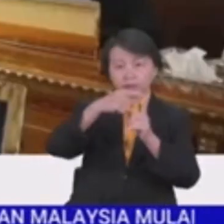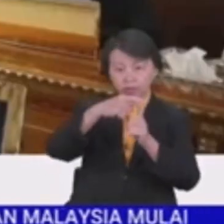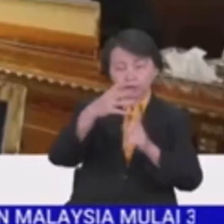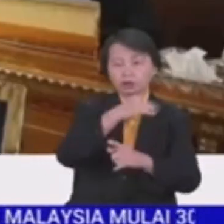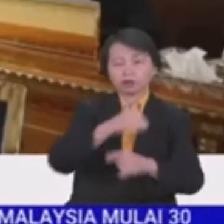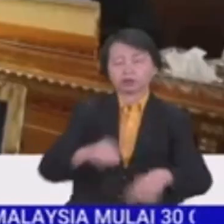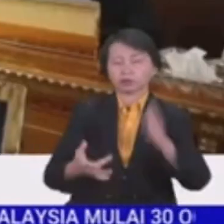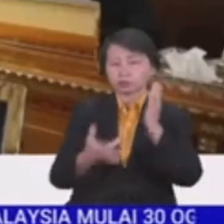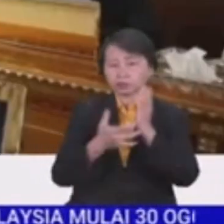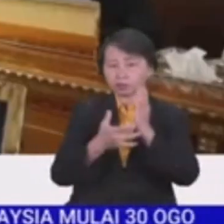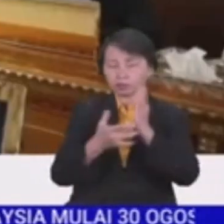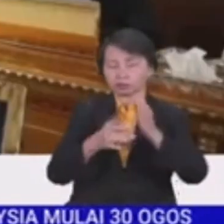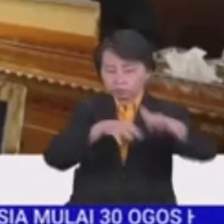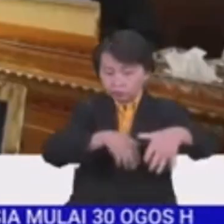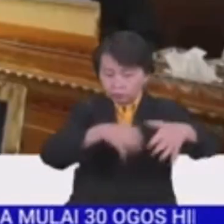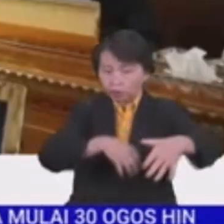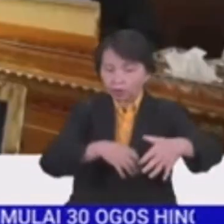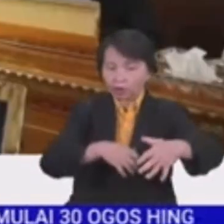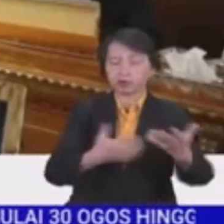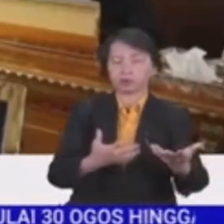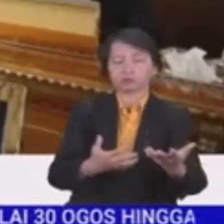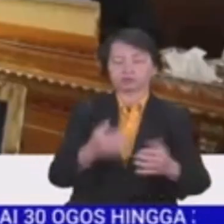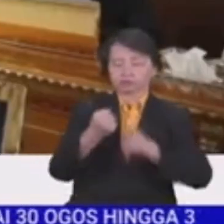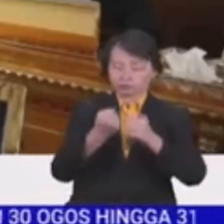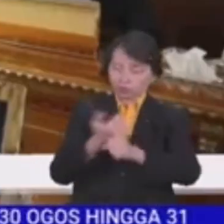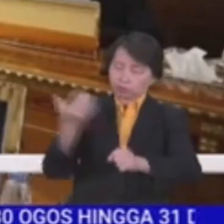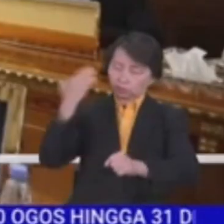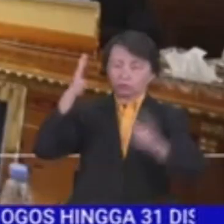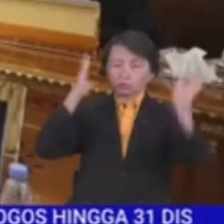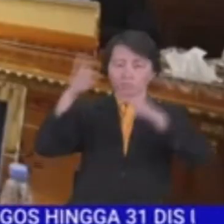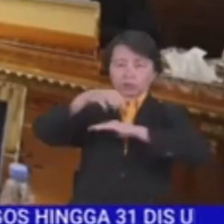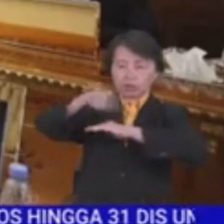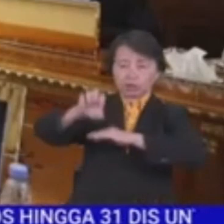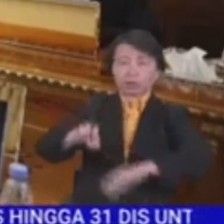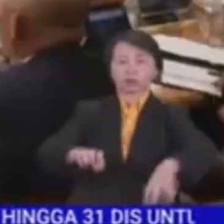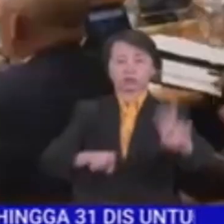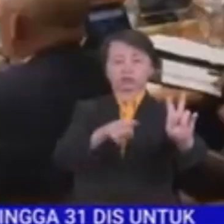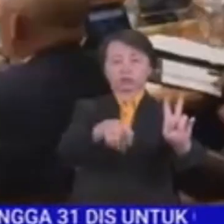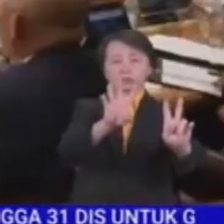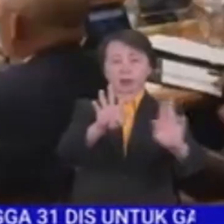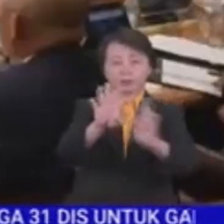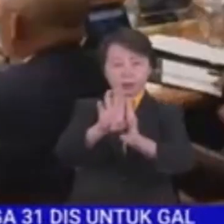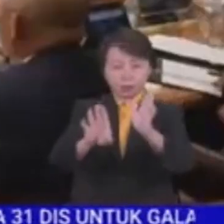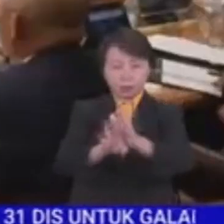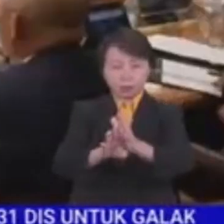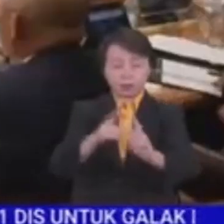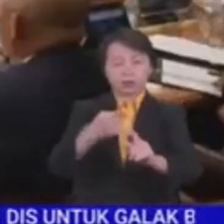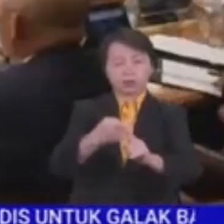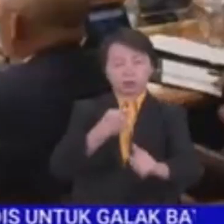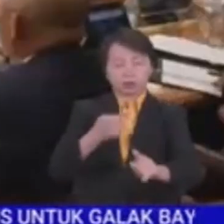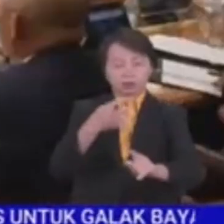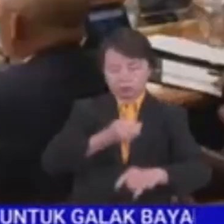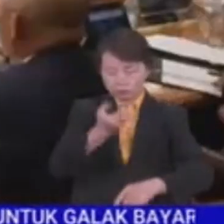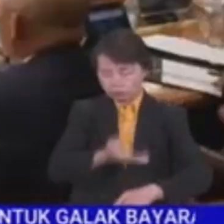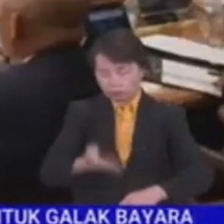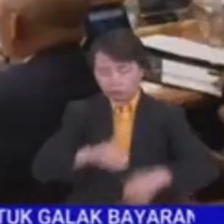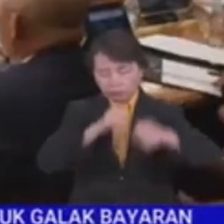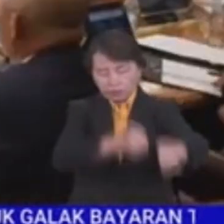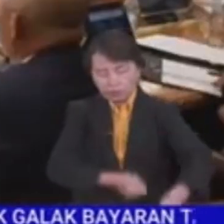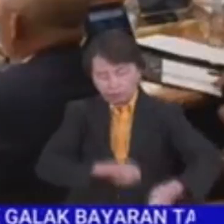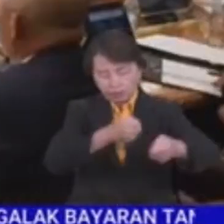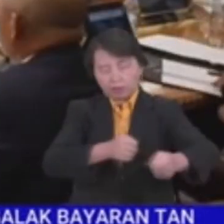serta teknologi pertanian tahun lalu beli Xiaomi Expo 2014 YKS hasil dan produk